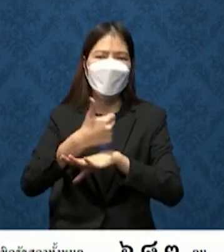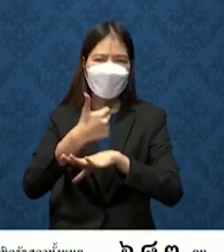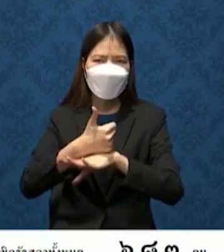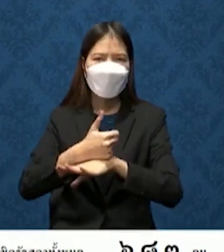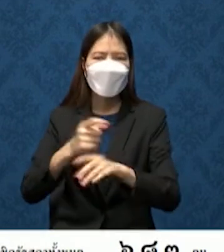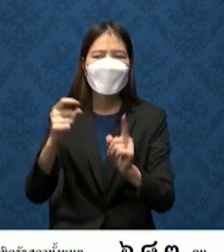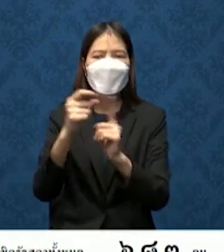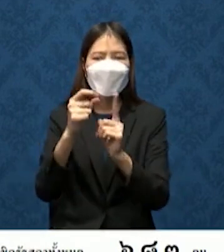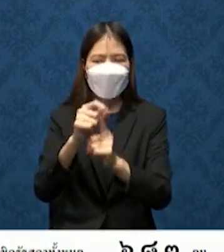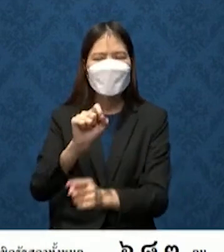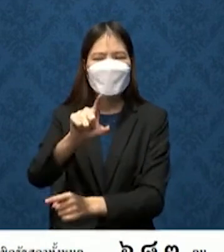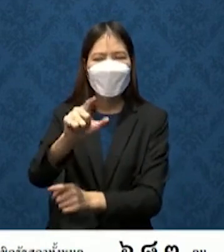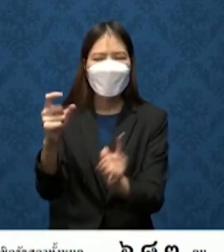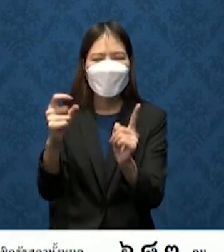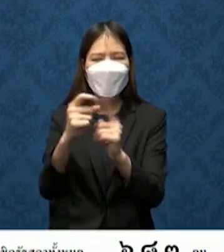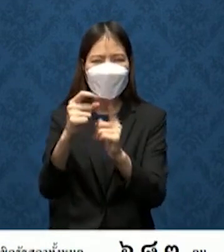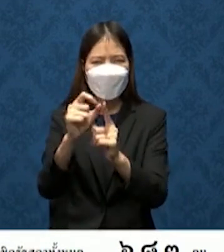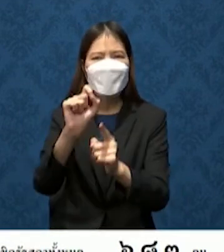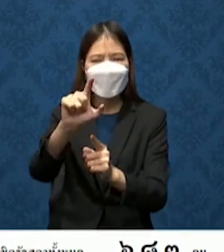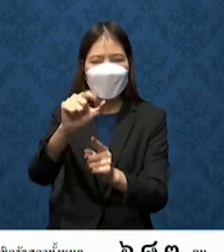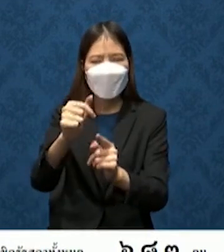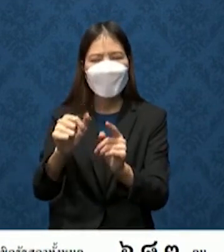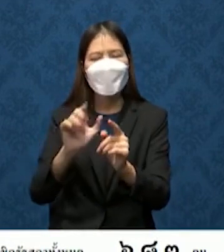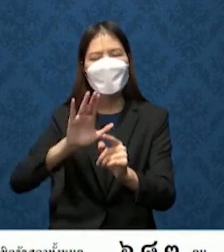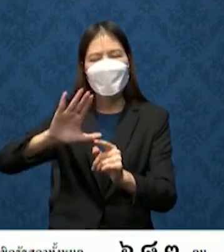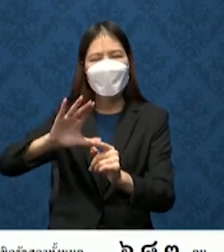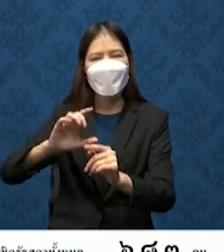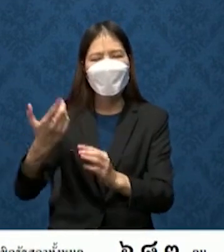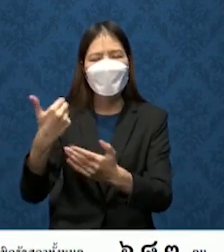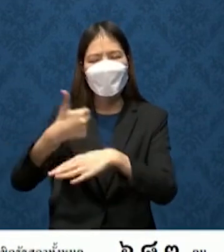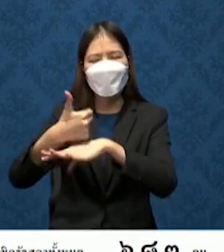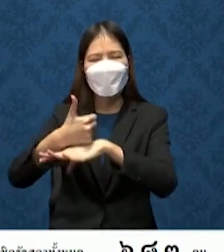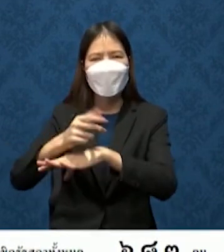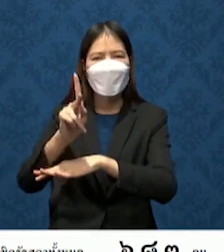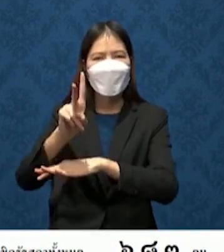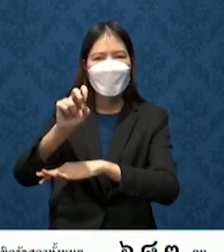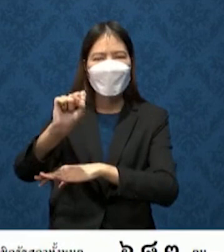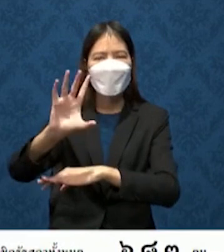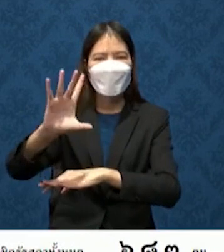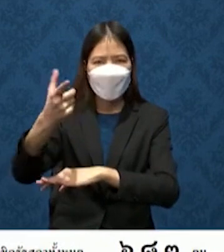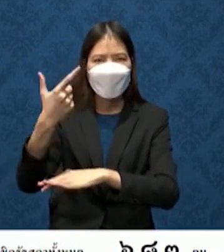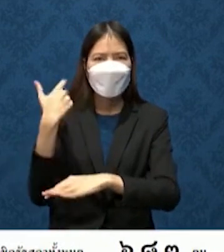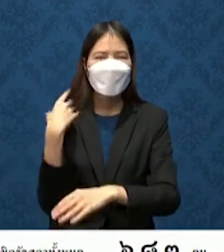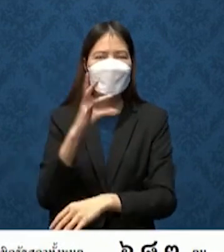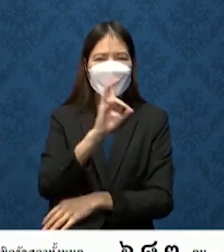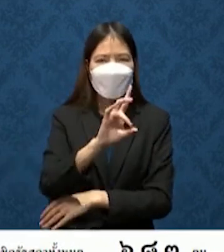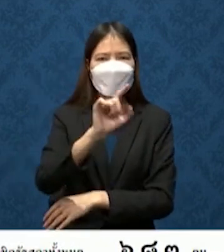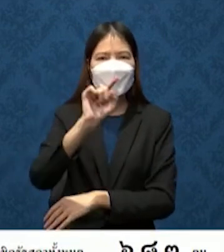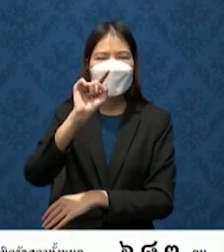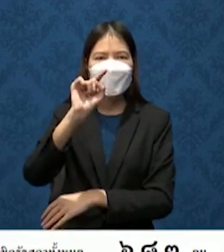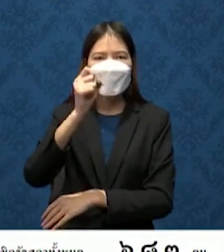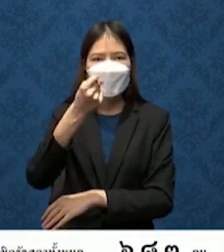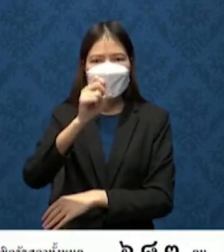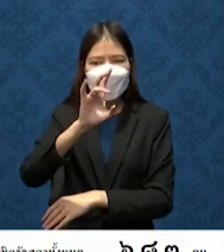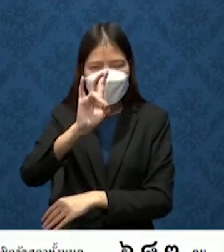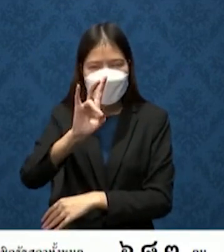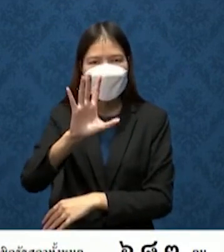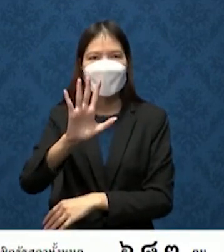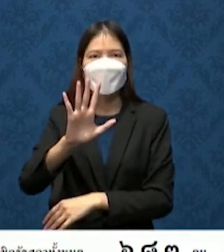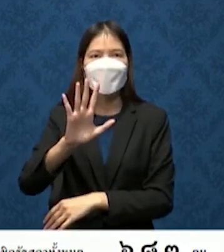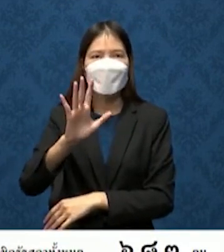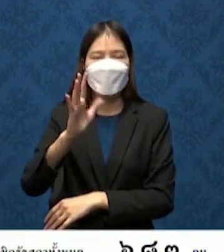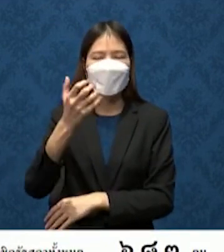ส. ที่ 7-1 ที่ 16 ที่ 17 ที่